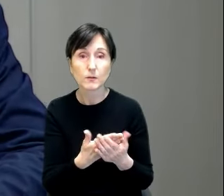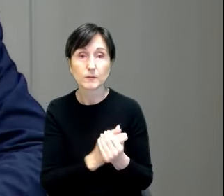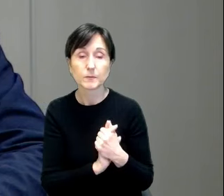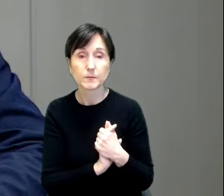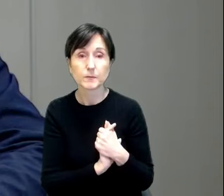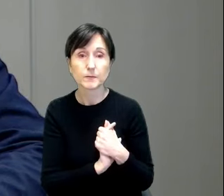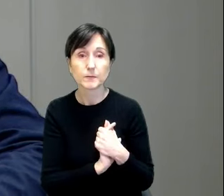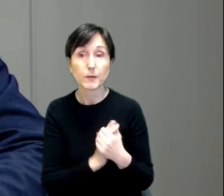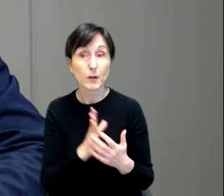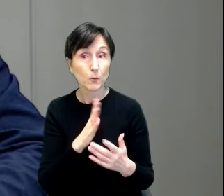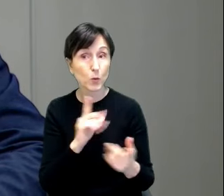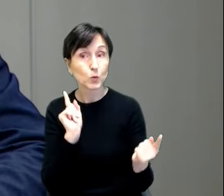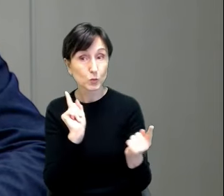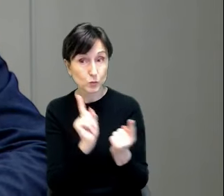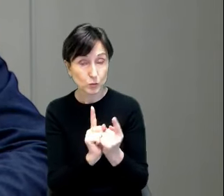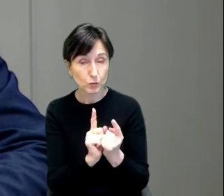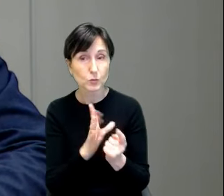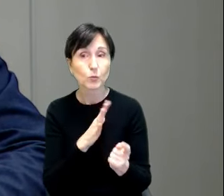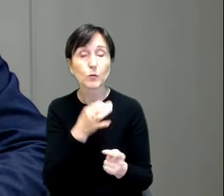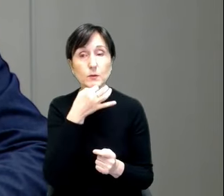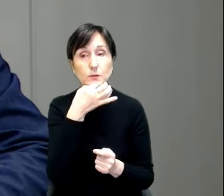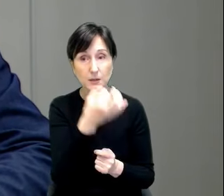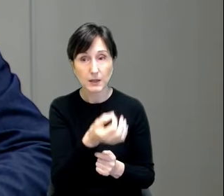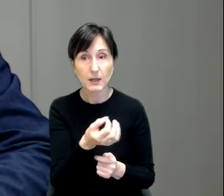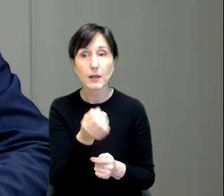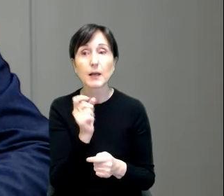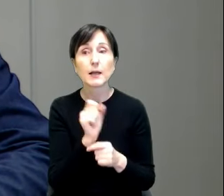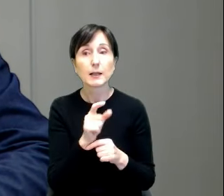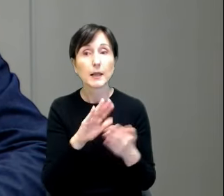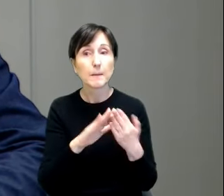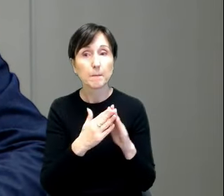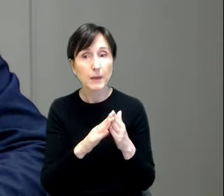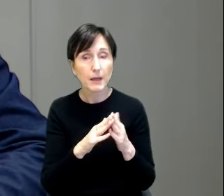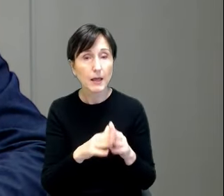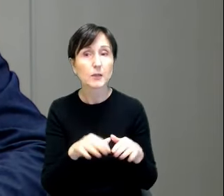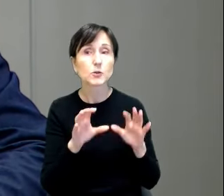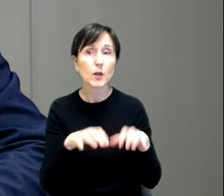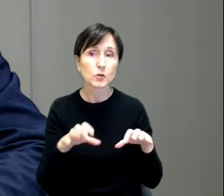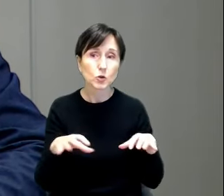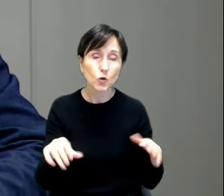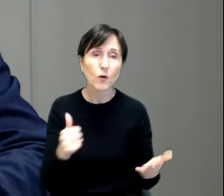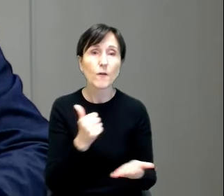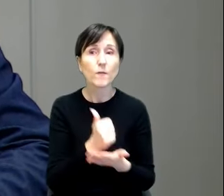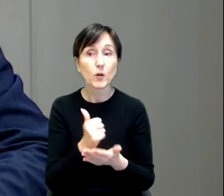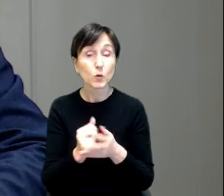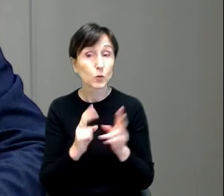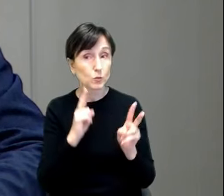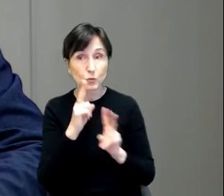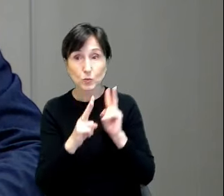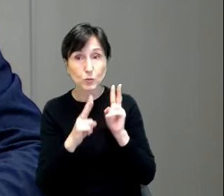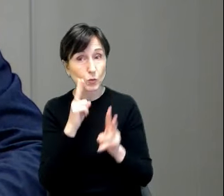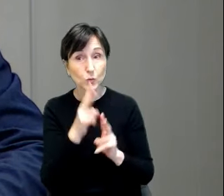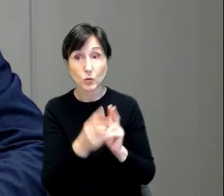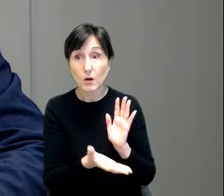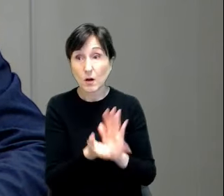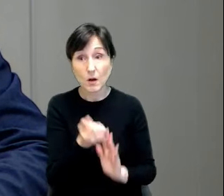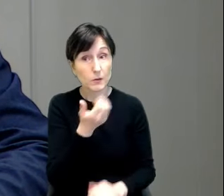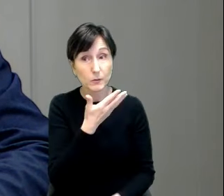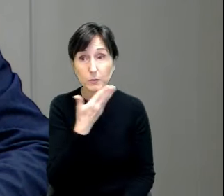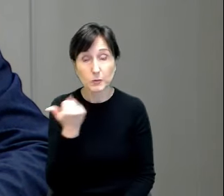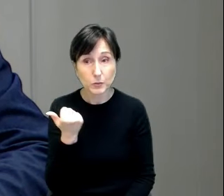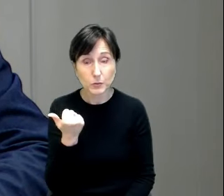susitikimo metu minėjau kad nei klaipėdos miesto vadovybė nei administracija negavo nei vieno nusiskundimo taip pat negavo nusiskundimų